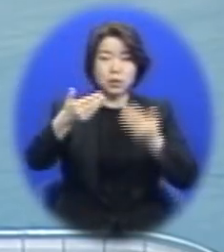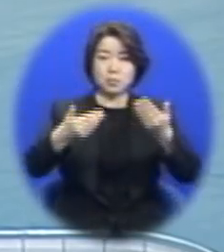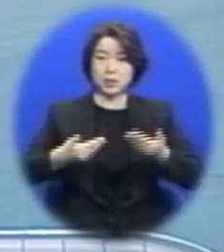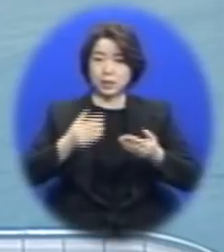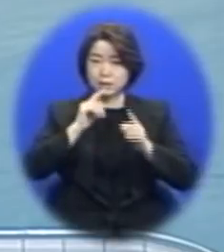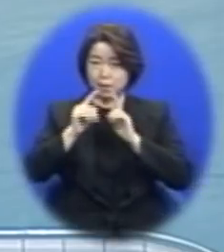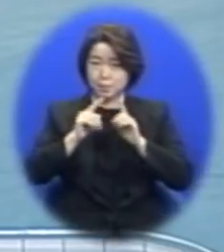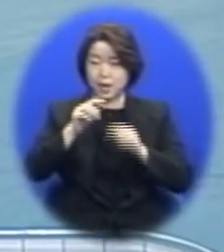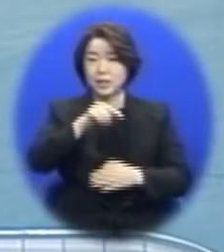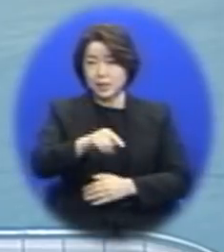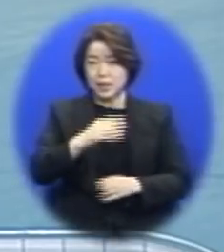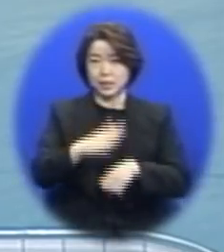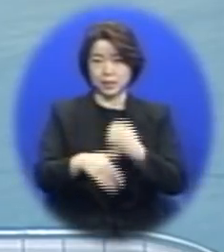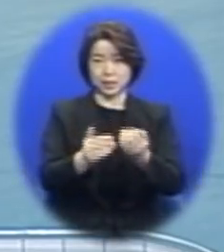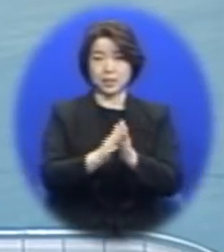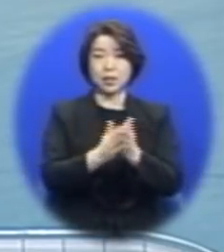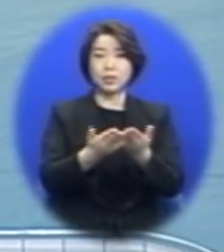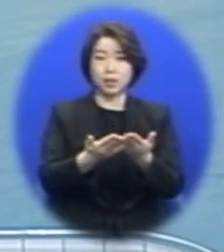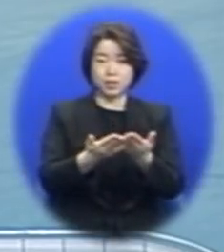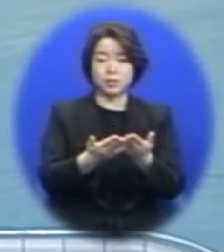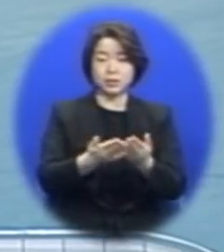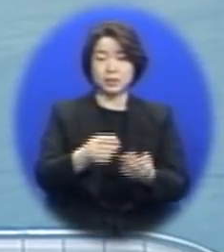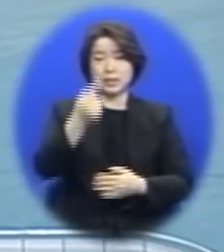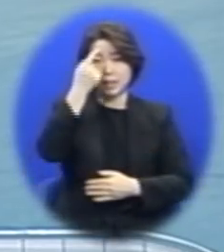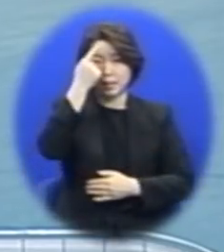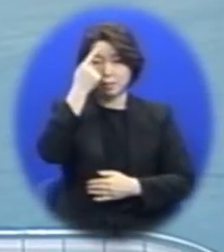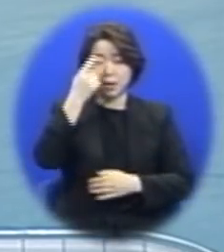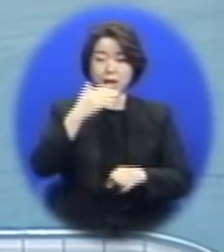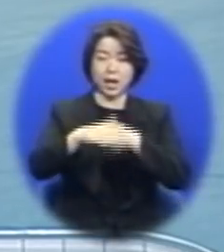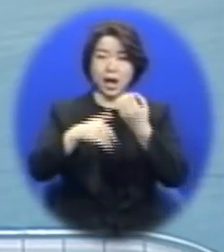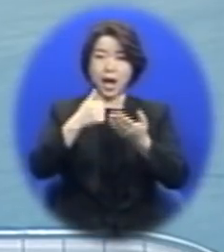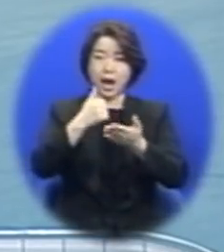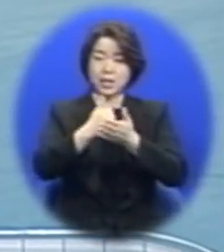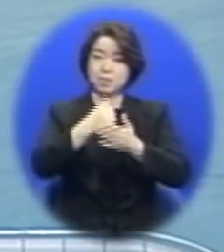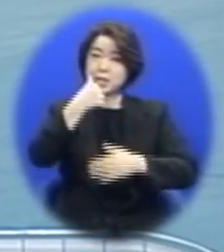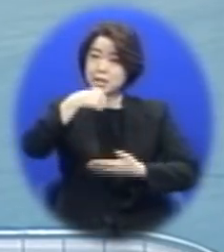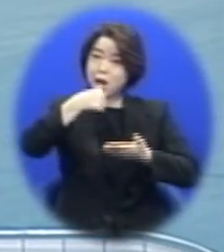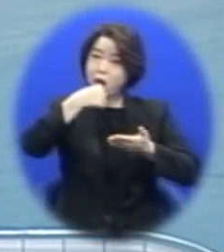이 성경은 이마에 하나님의 도장을